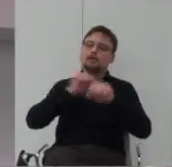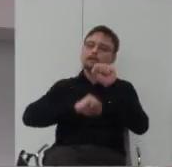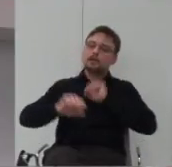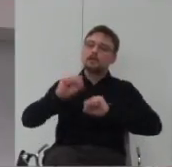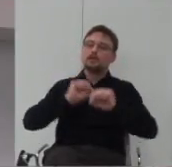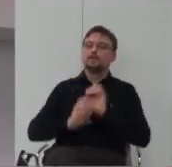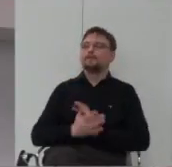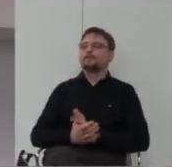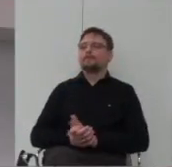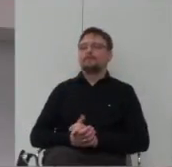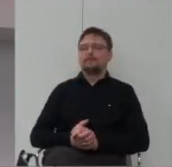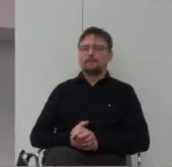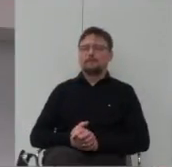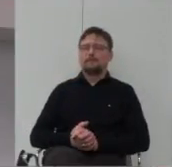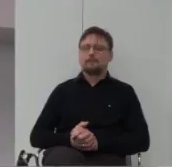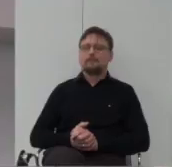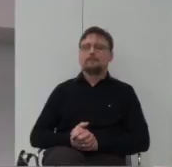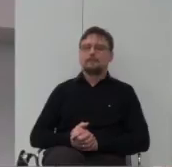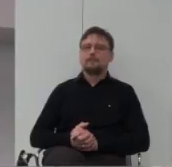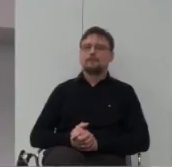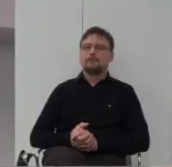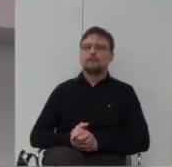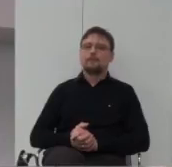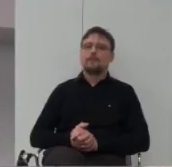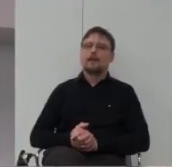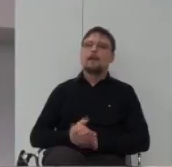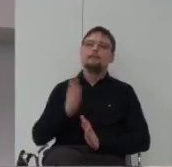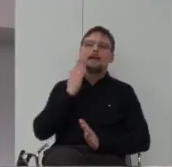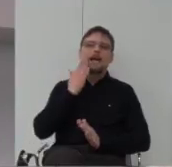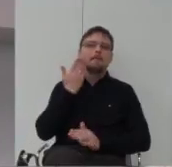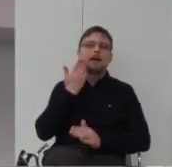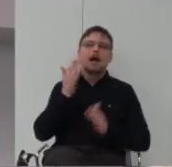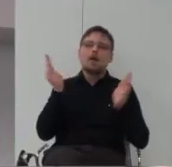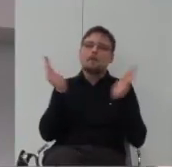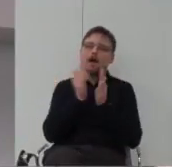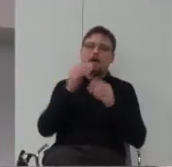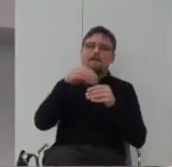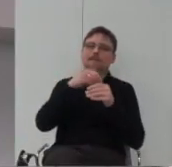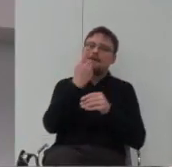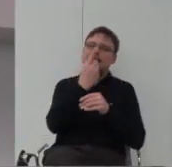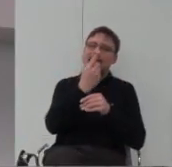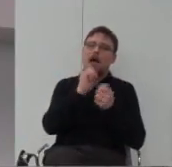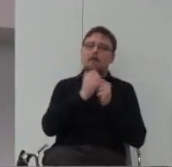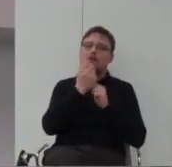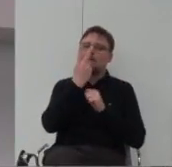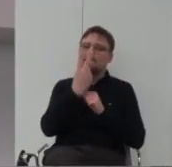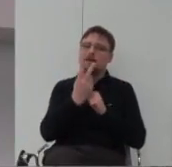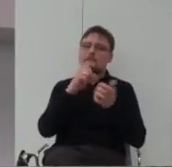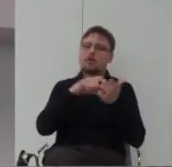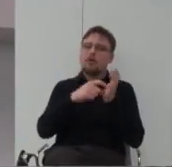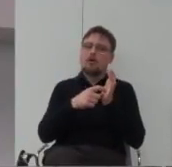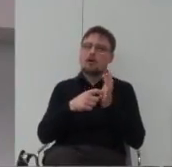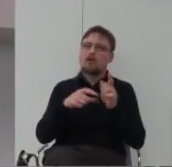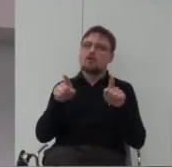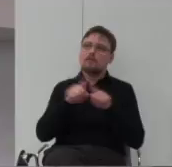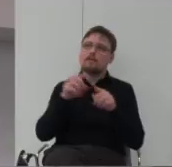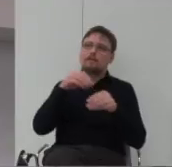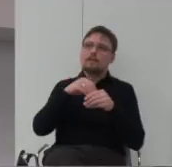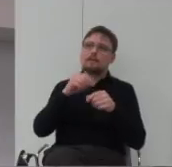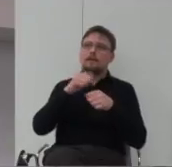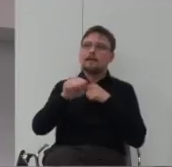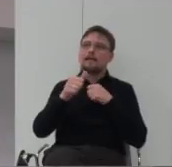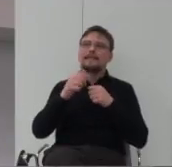rowerowy, ale także tarasy, na których można uprawiać tai chi. Tak jak powiedziałam, jednostki są bardzo, bardzo małe. To są